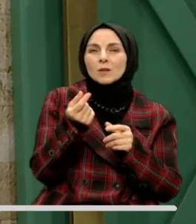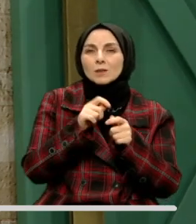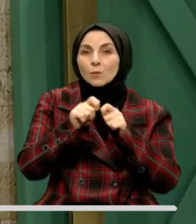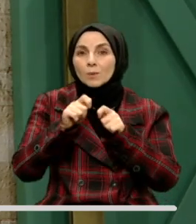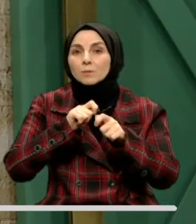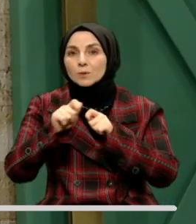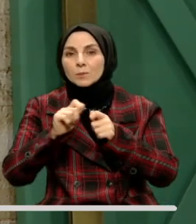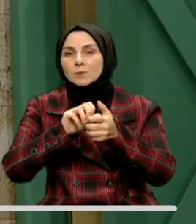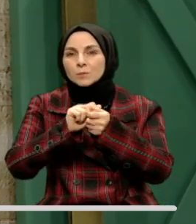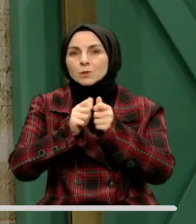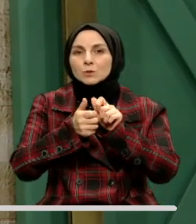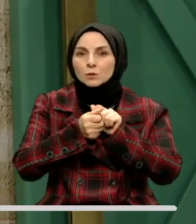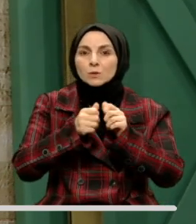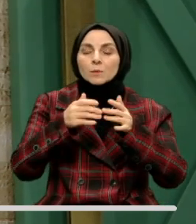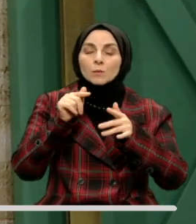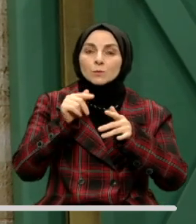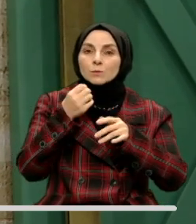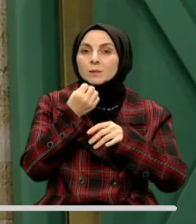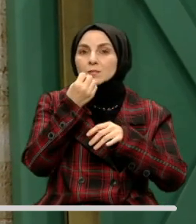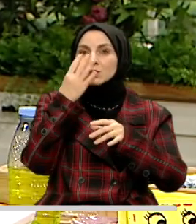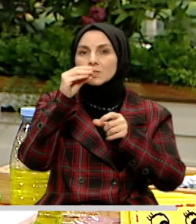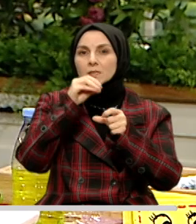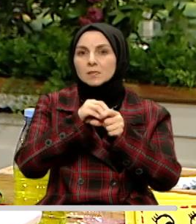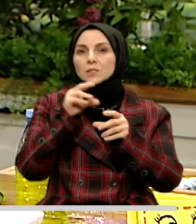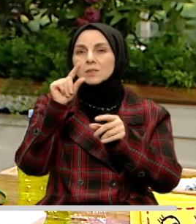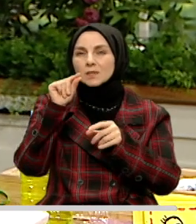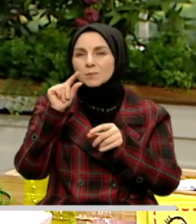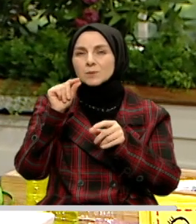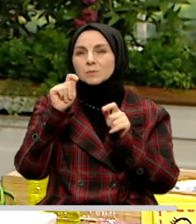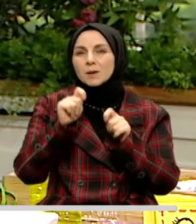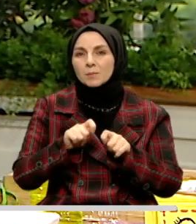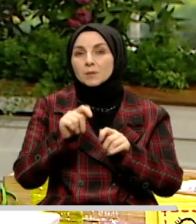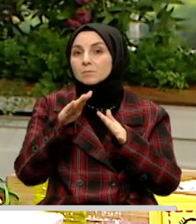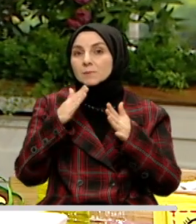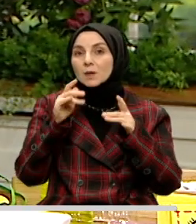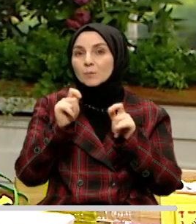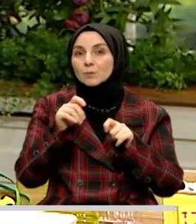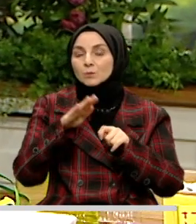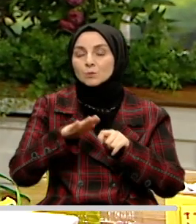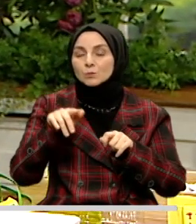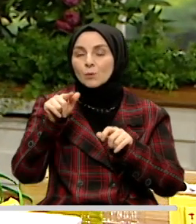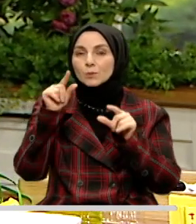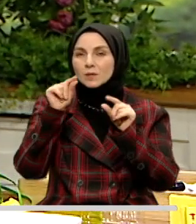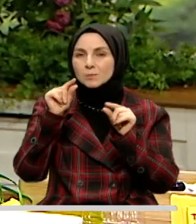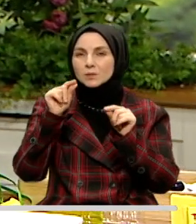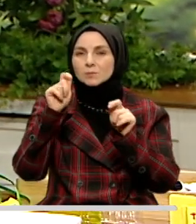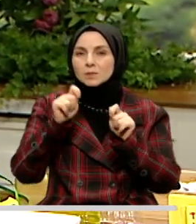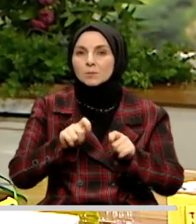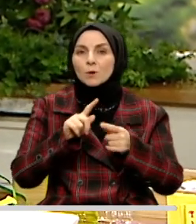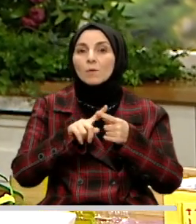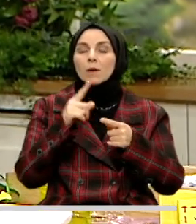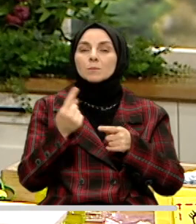ve hadi bir çiçeğin içerisine biz bunu yapıştıralım. Ne yapıyor çocuk? Orada yapıştırıyor ve bir şey oluşturuyor. Oluşturduğu